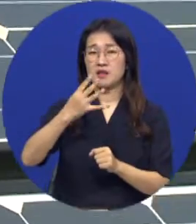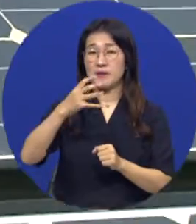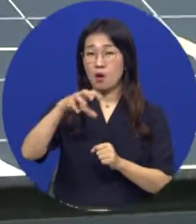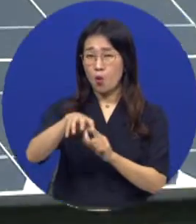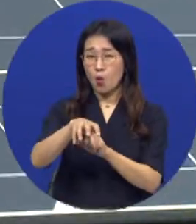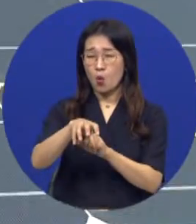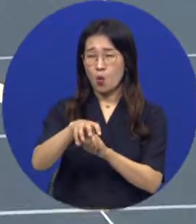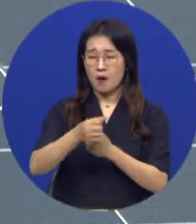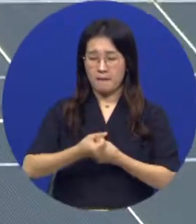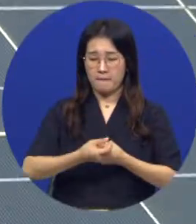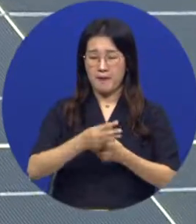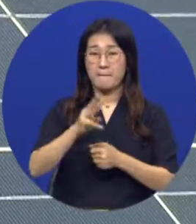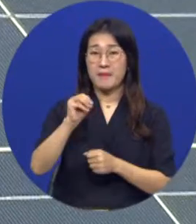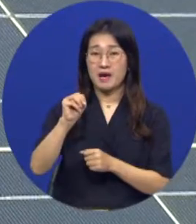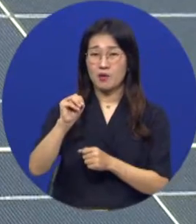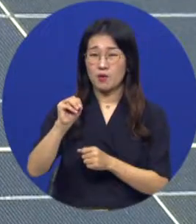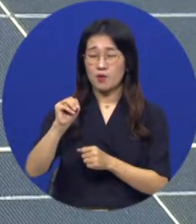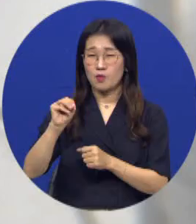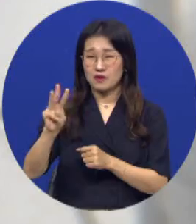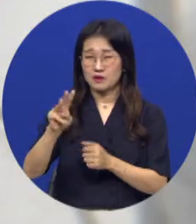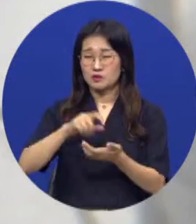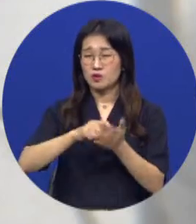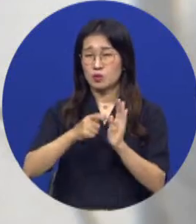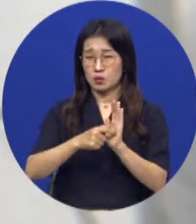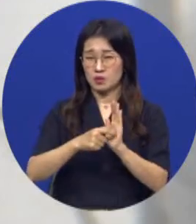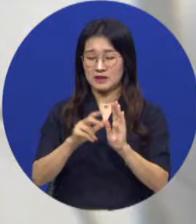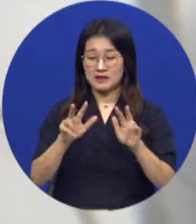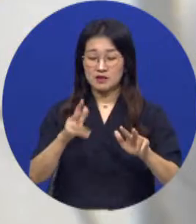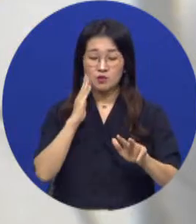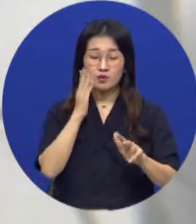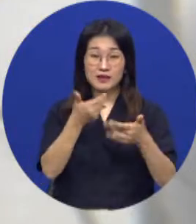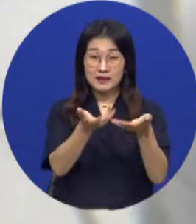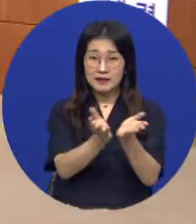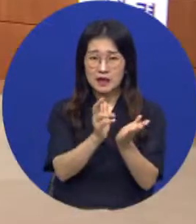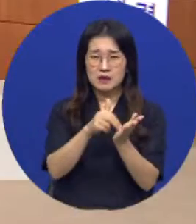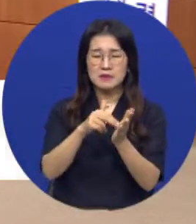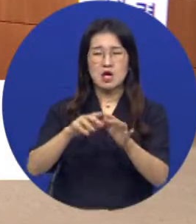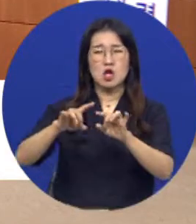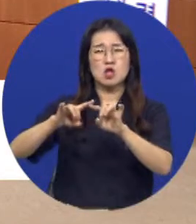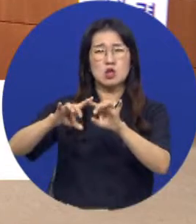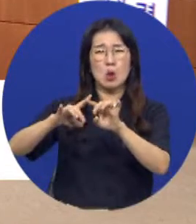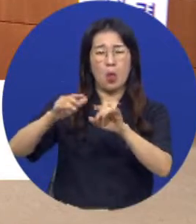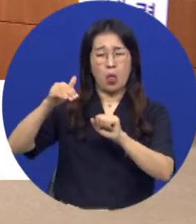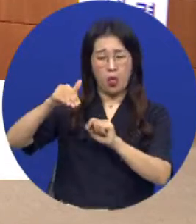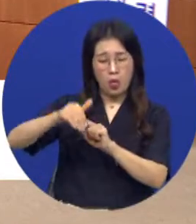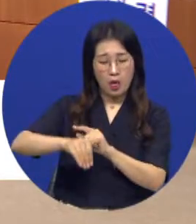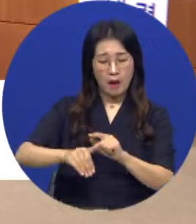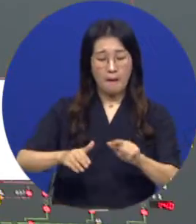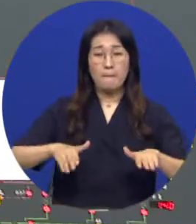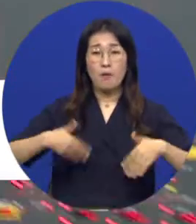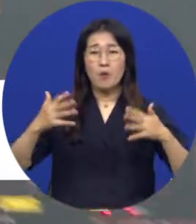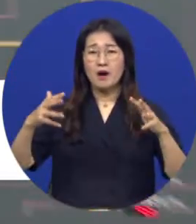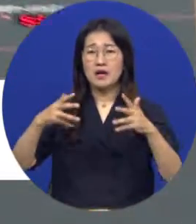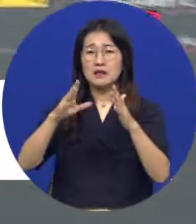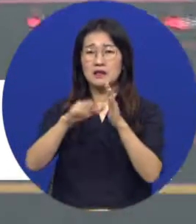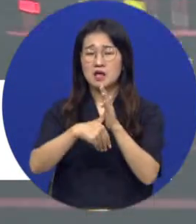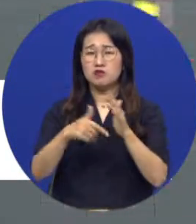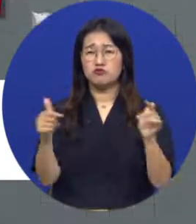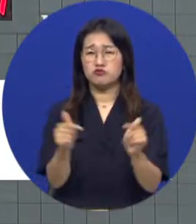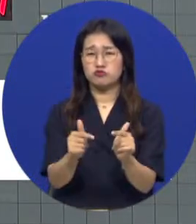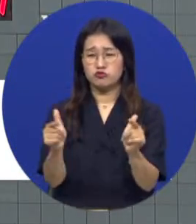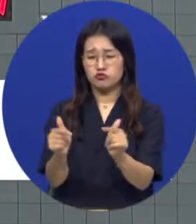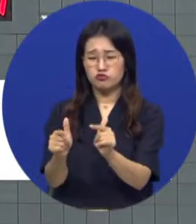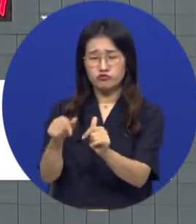470 메가와트 제주도 쌕 땅엔 전력수요가 떨어지는 봄 가을 처리 면 인위적으로 발전 양을 줄이는